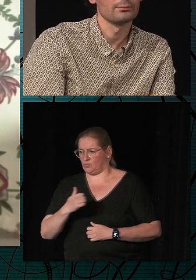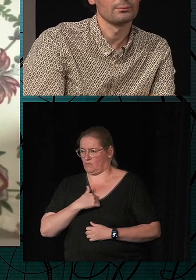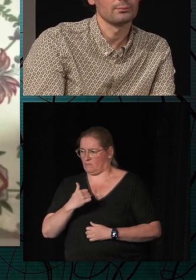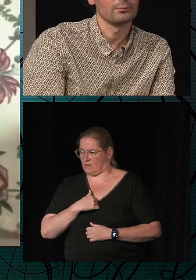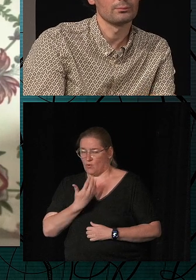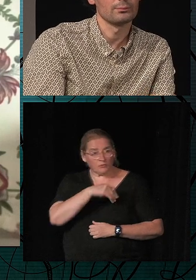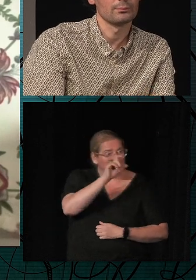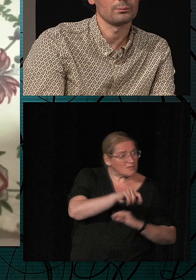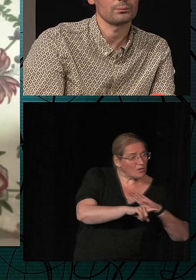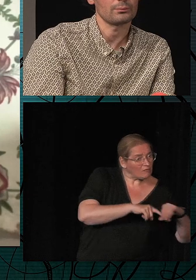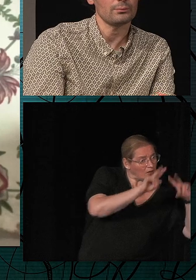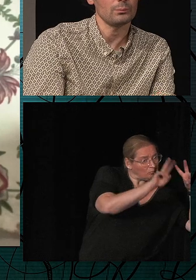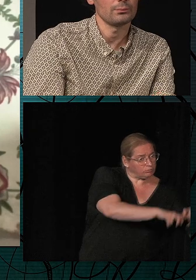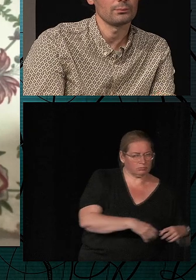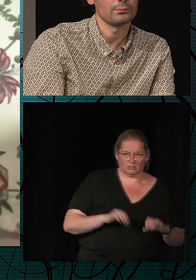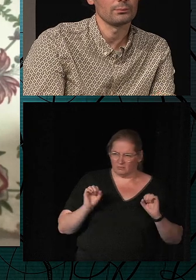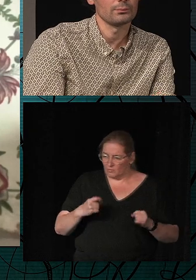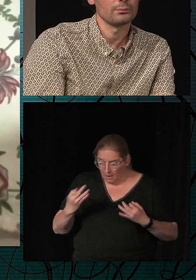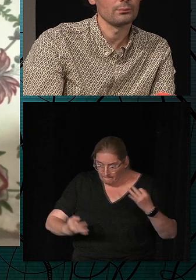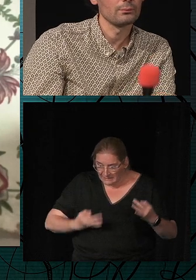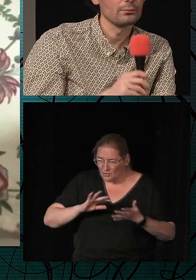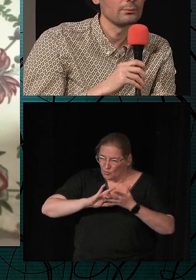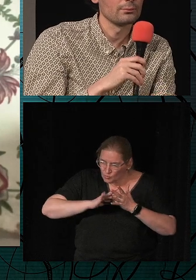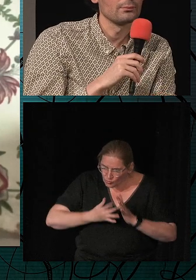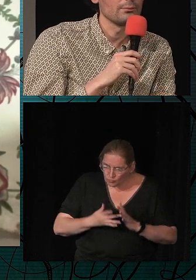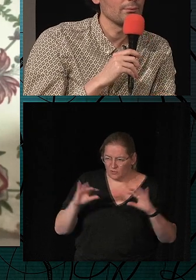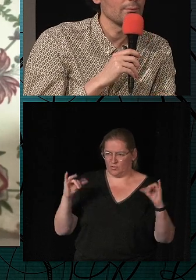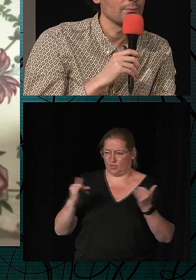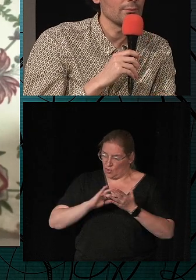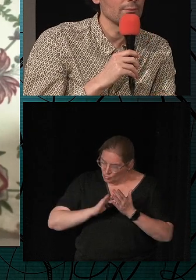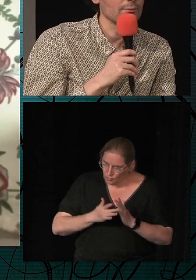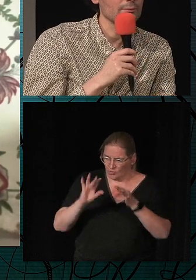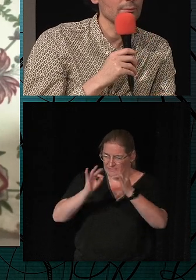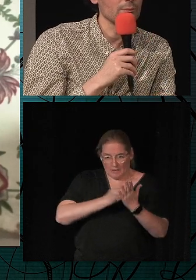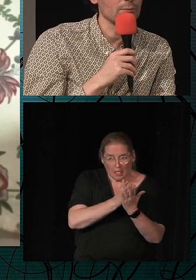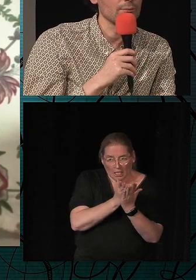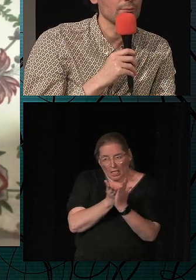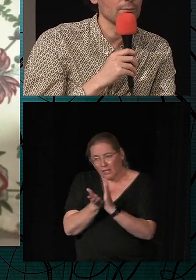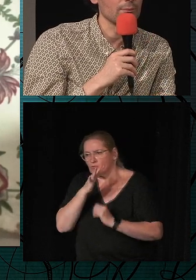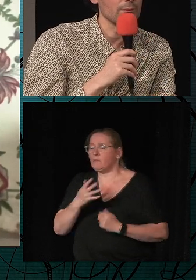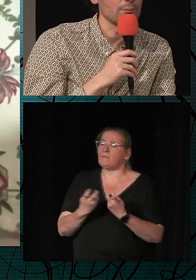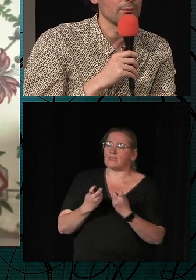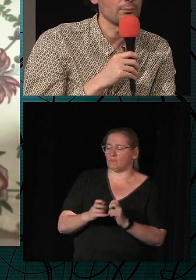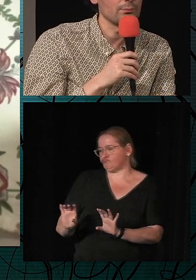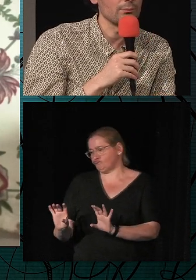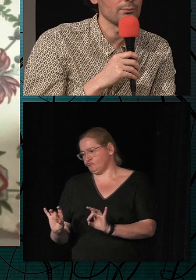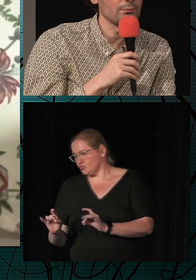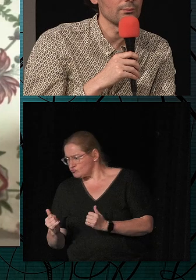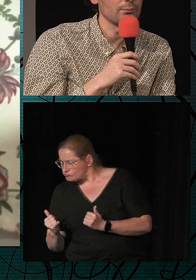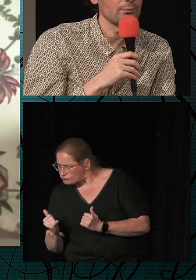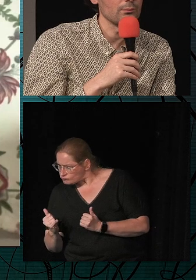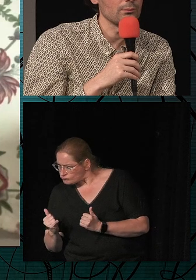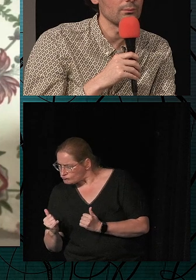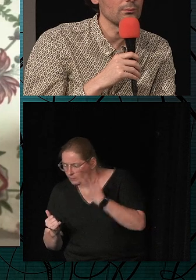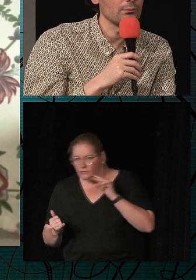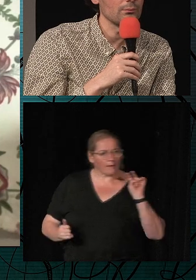ils ont les connaissances théoriques derrière moi j'ai pas le temps de faire tous les embranchements de tous les jeux qui m'intéressent donc il m'arrive de faire un truc et puis d'aller voir un tel un tel un tel